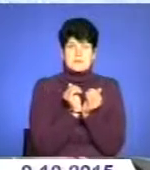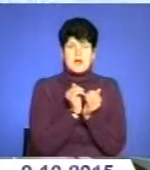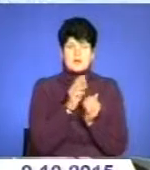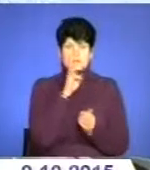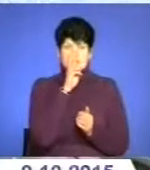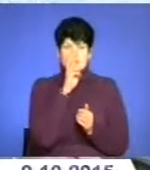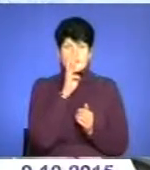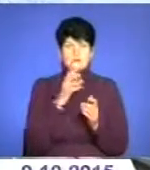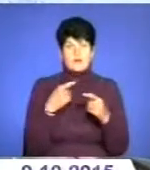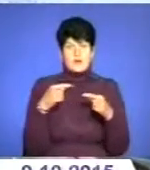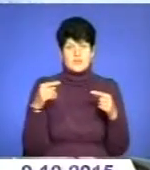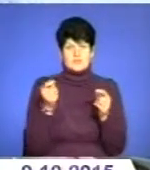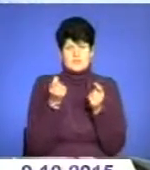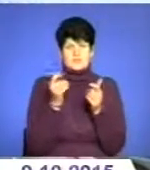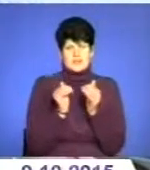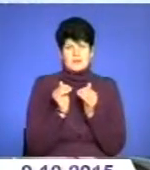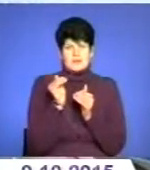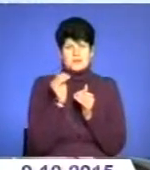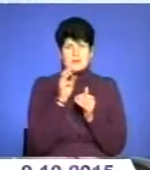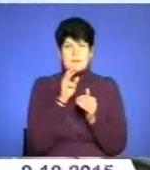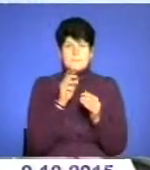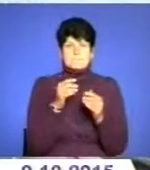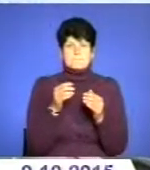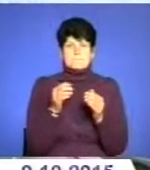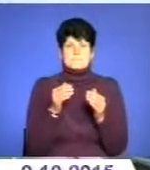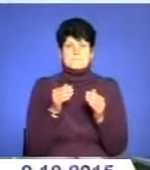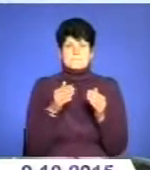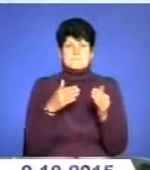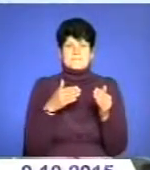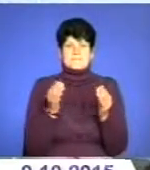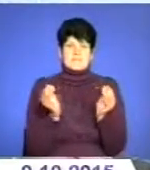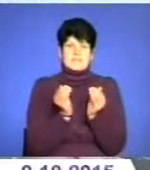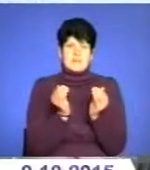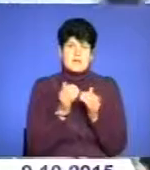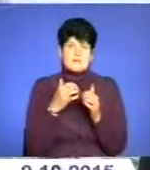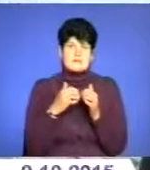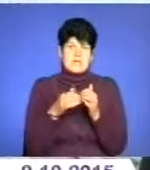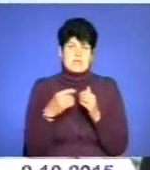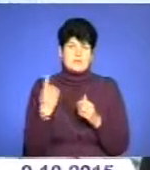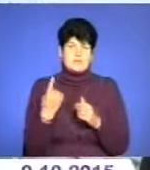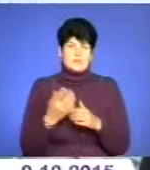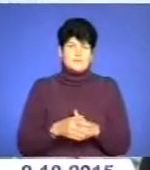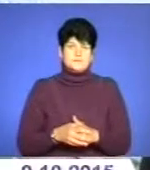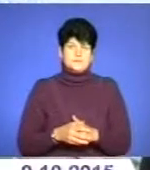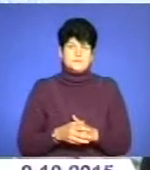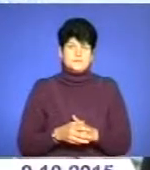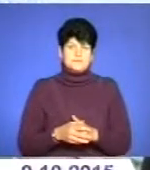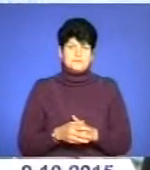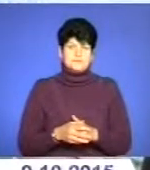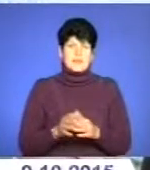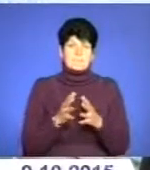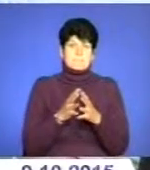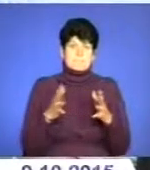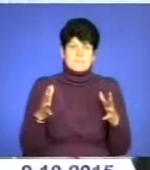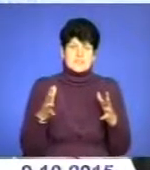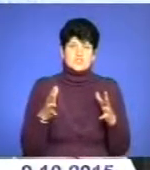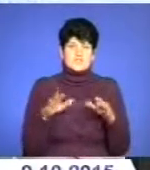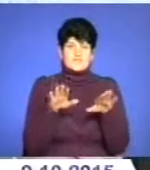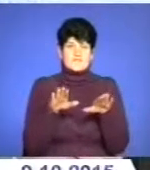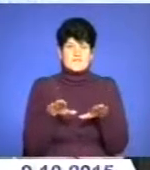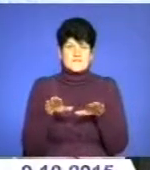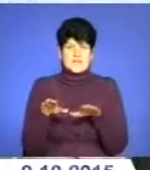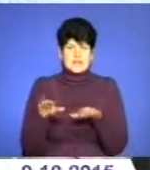платою, ну, а решта трошки вище мінімальної і до середньообласного показника. Тобто більшість вакансій – це